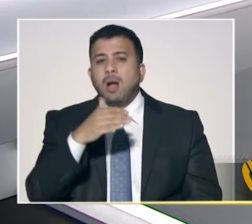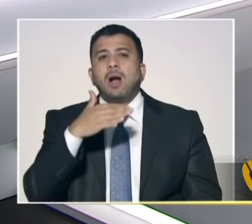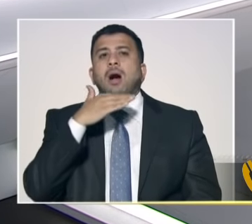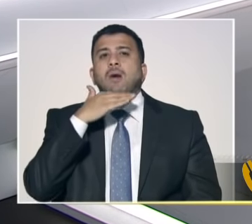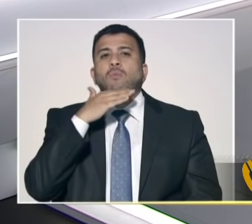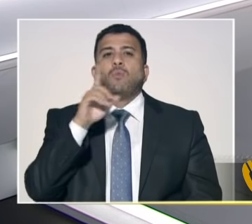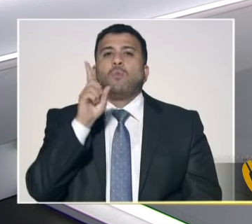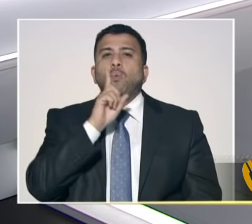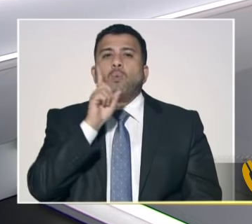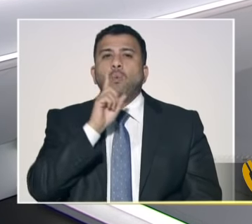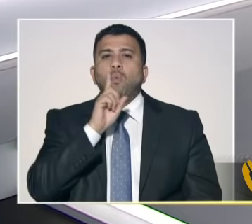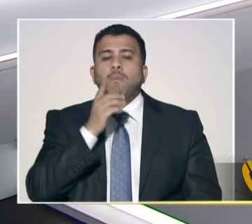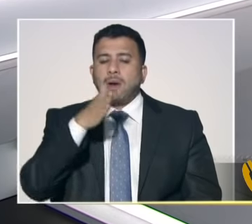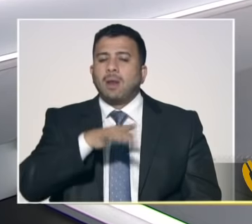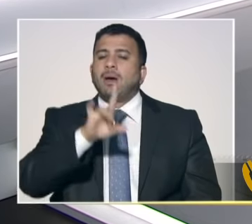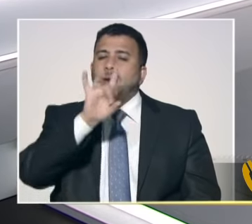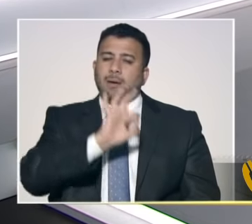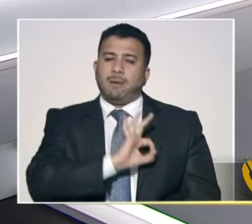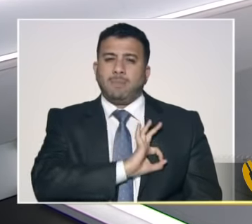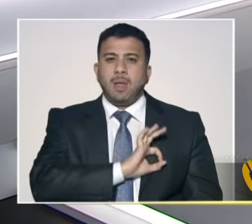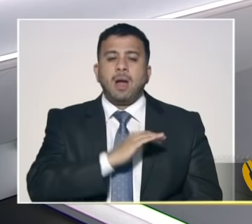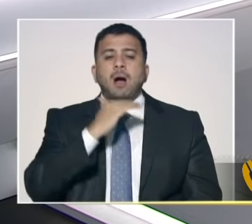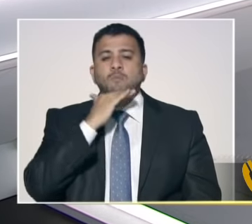الوالد. نعم.